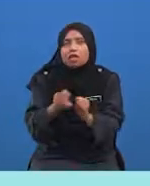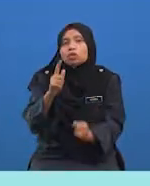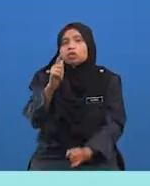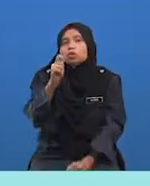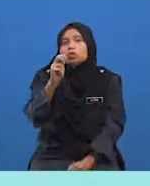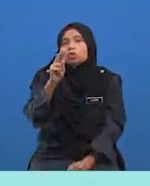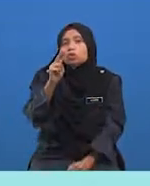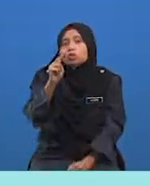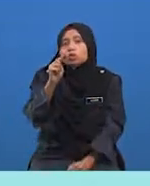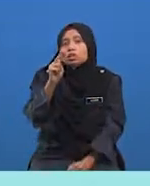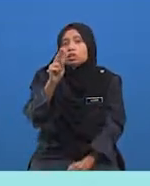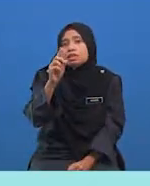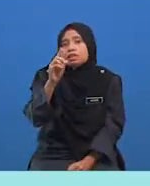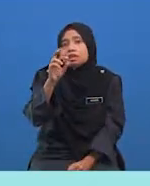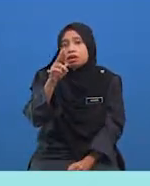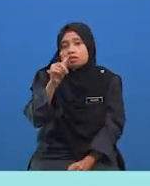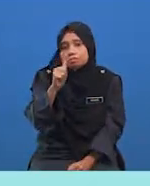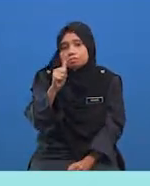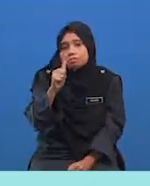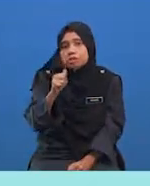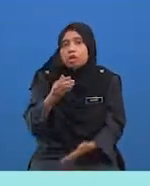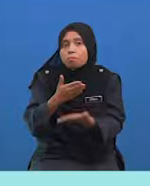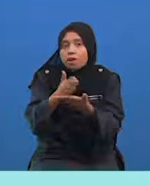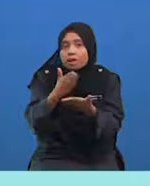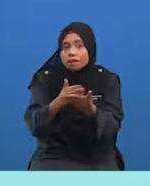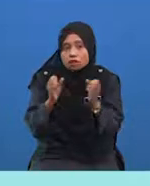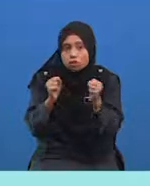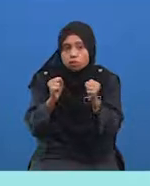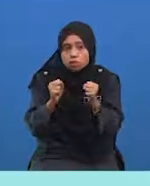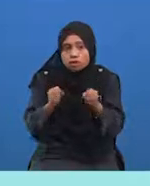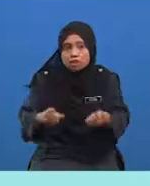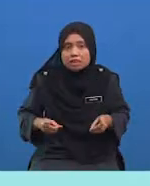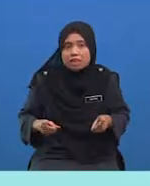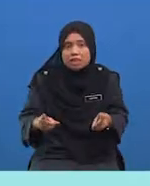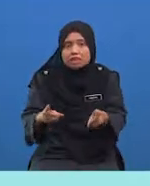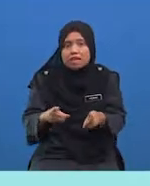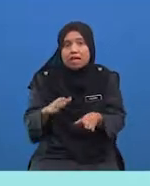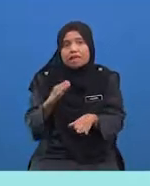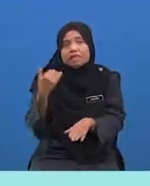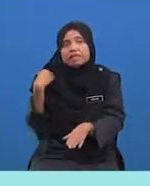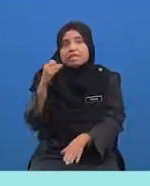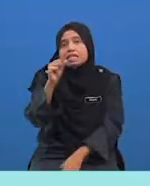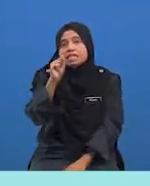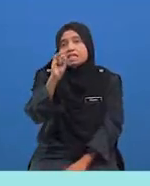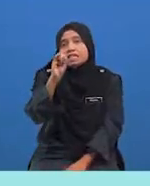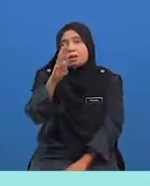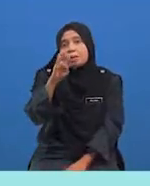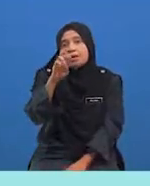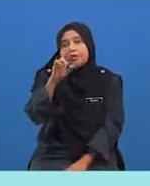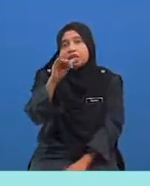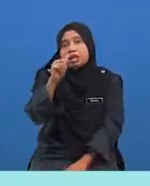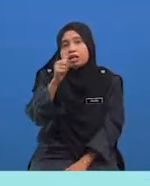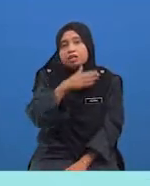iklim tundra. Sementara pada zon sejuk sederhana pula terdapat iklim Siberia dan